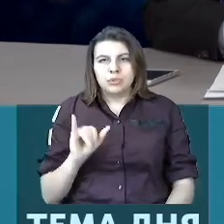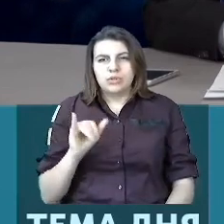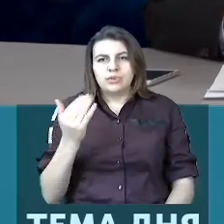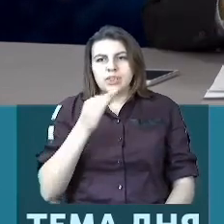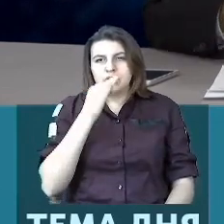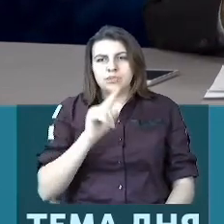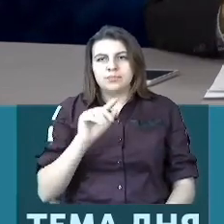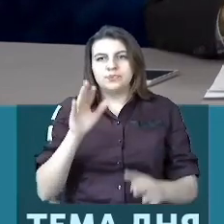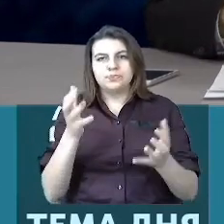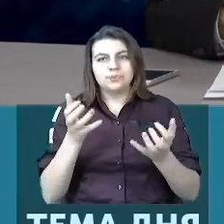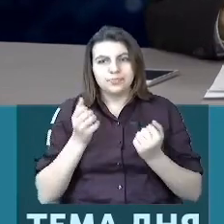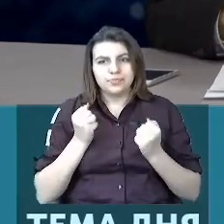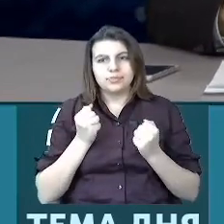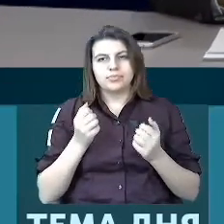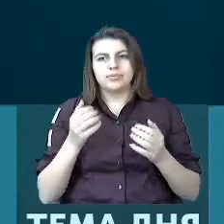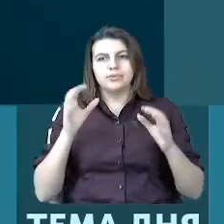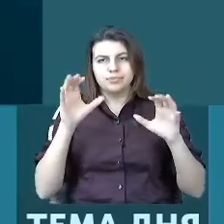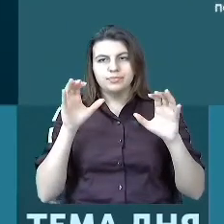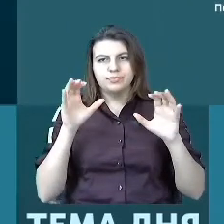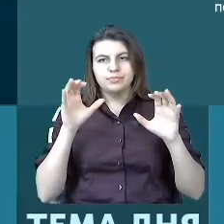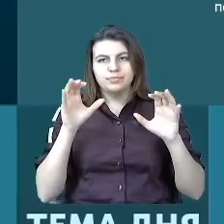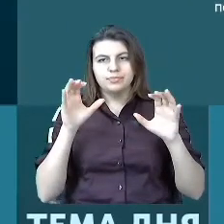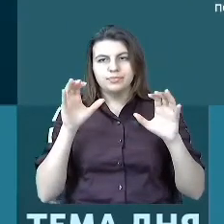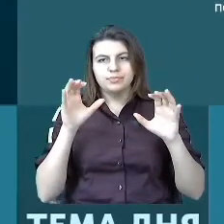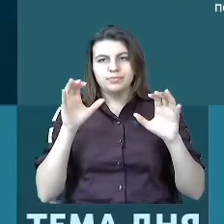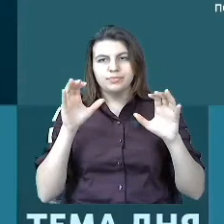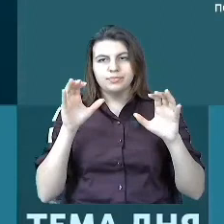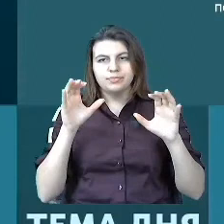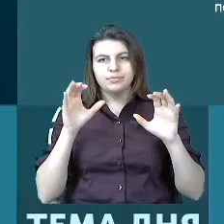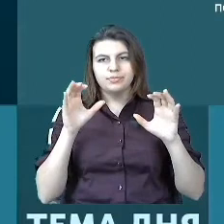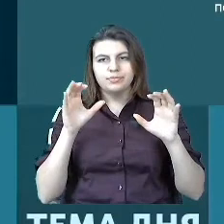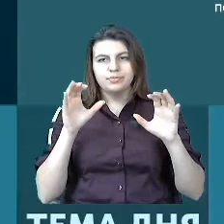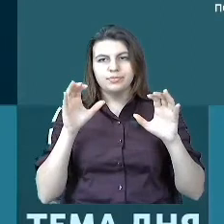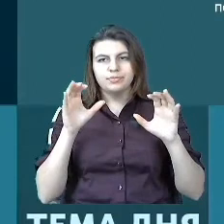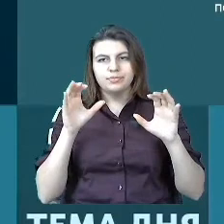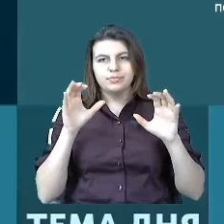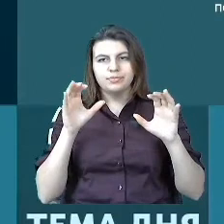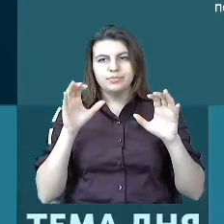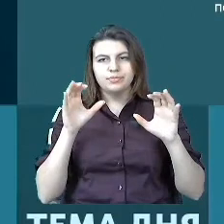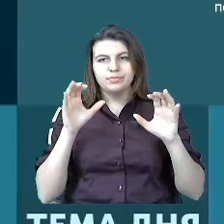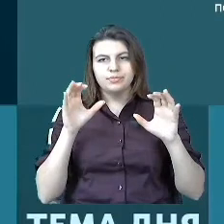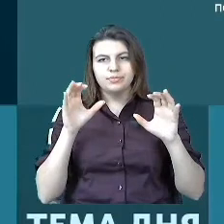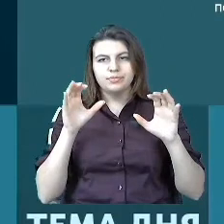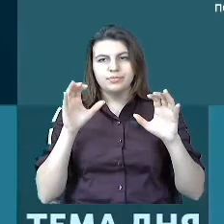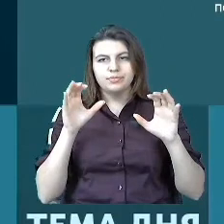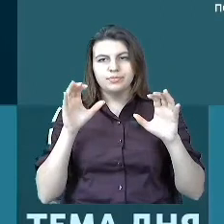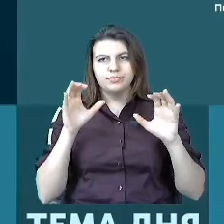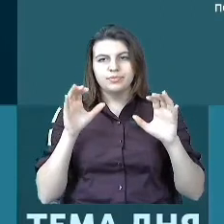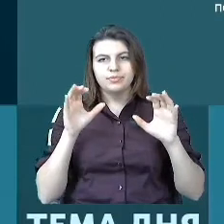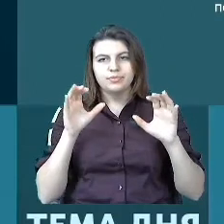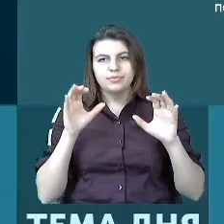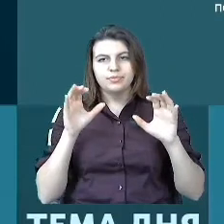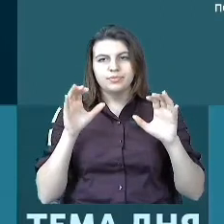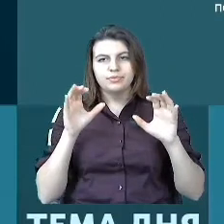праці мінімізує соціальний захист працівника. Які положення закону дають підстави вам так думати?